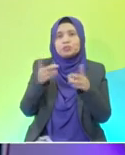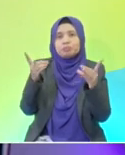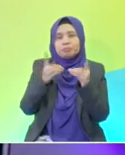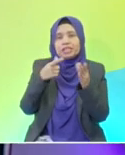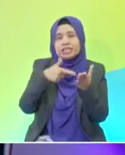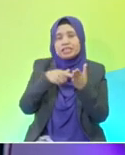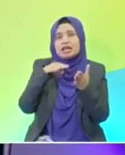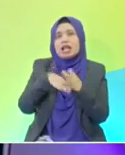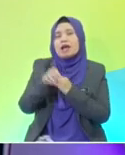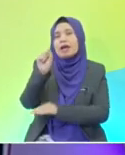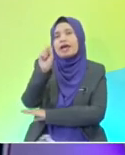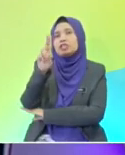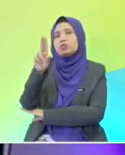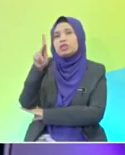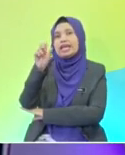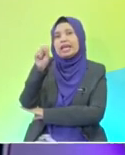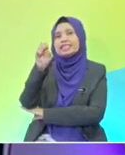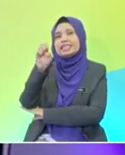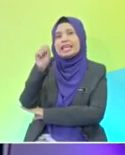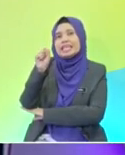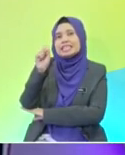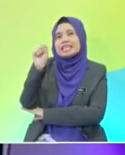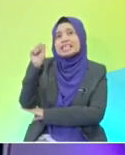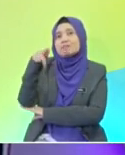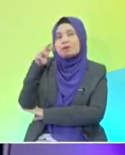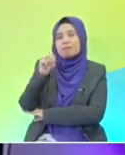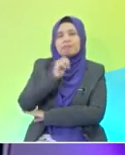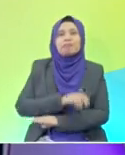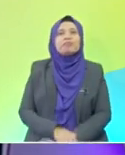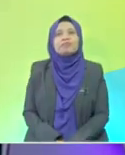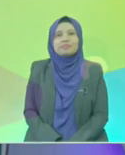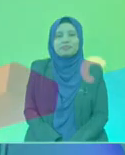sukses SPM 2024 juta